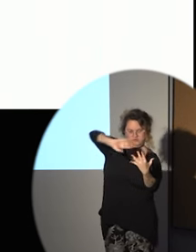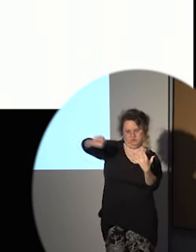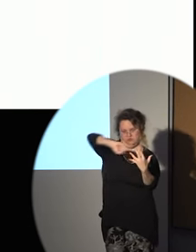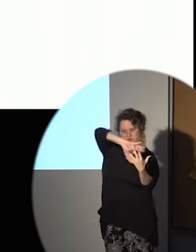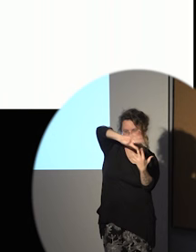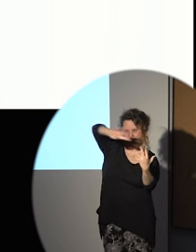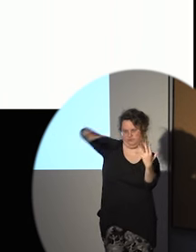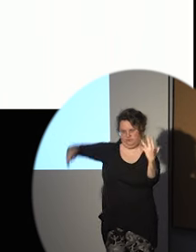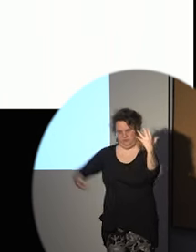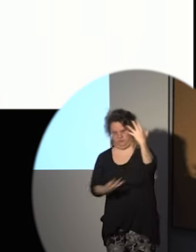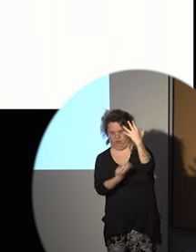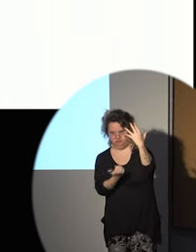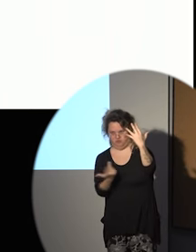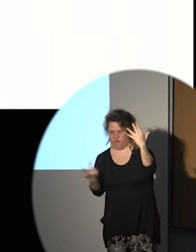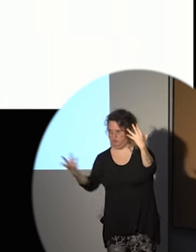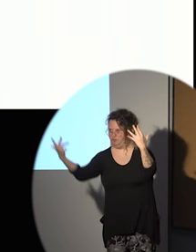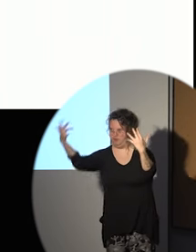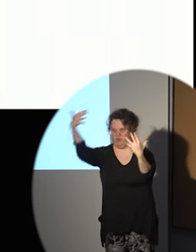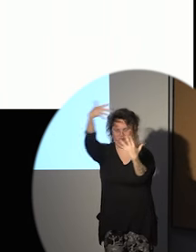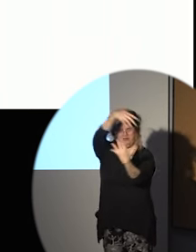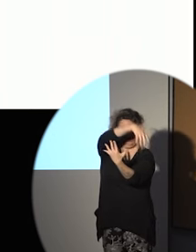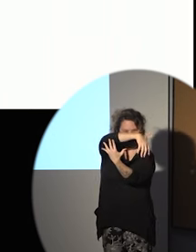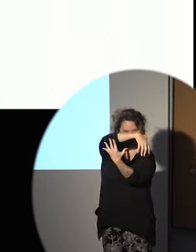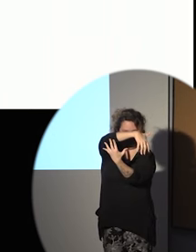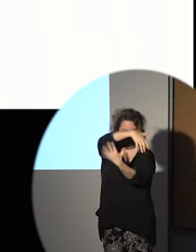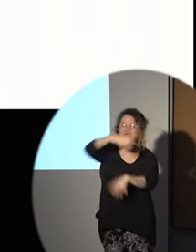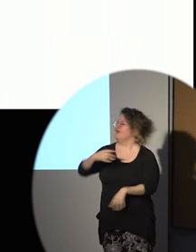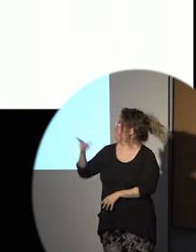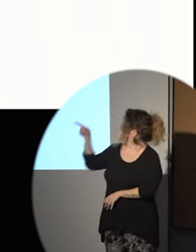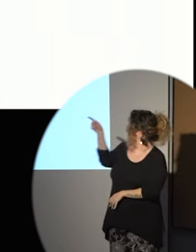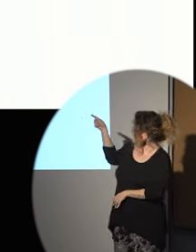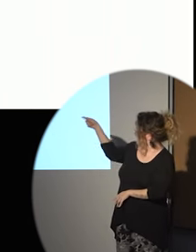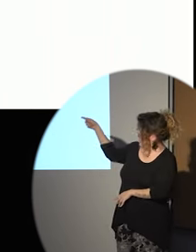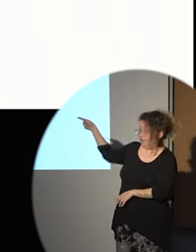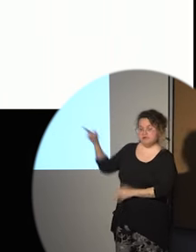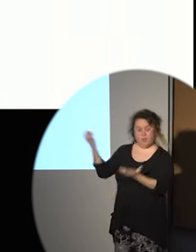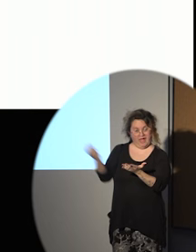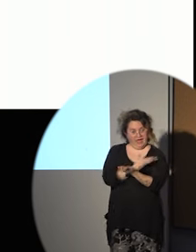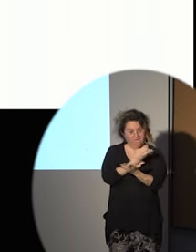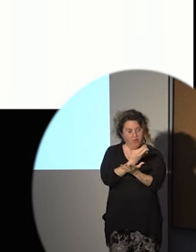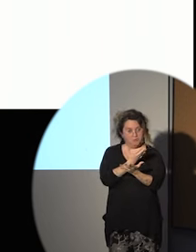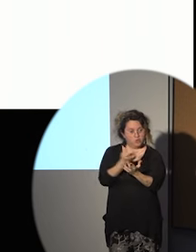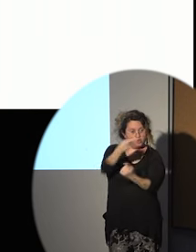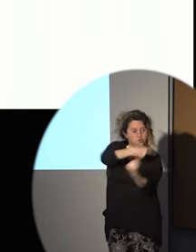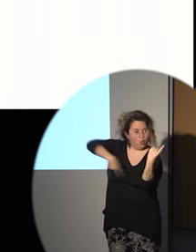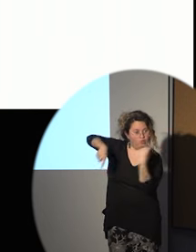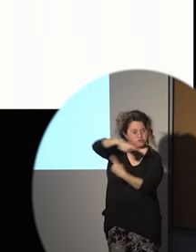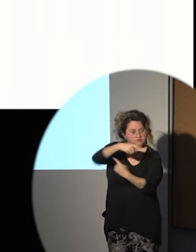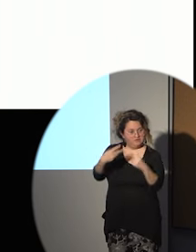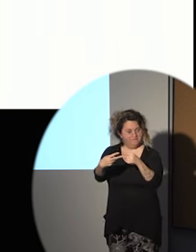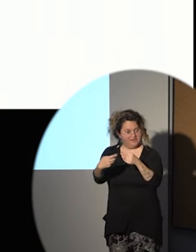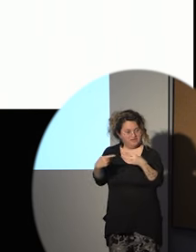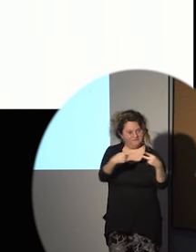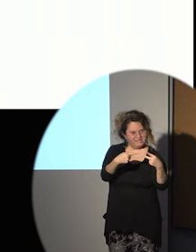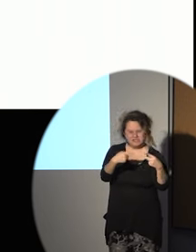Et ces bras nous indiquent en fait le sens de rotation de la galaxie. Est-ce que quelqu'un aurait une idée dans quel